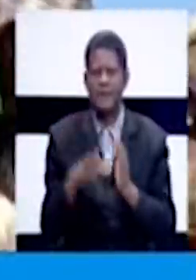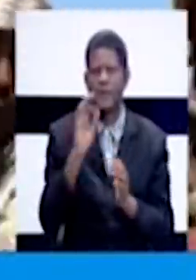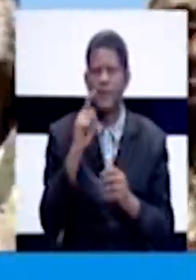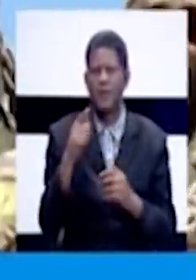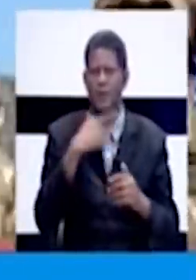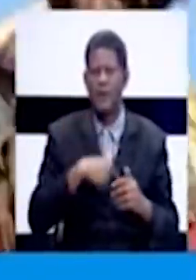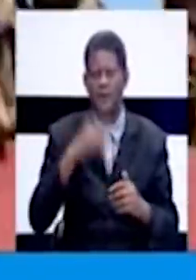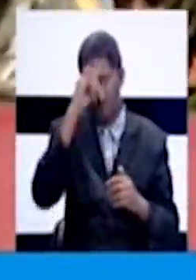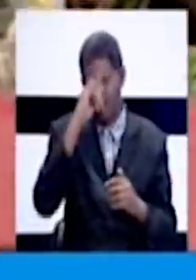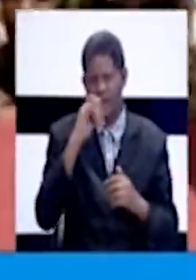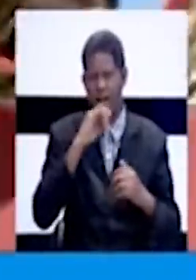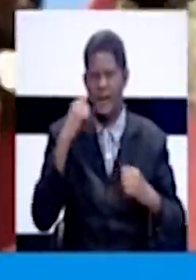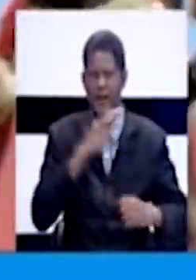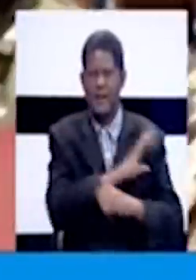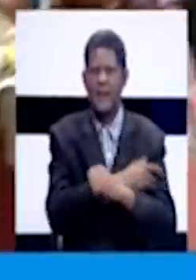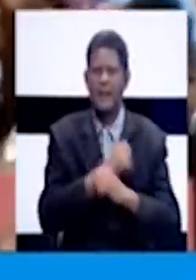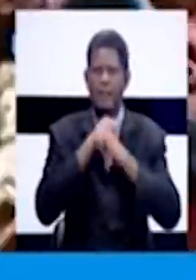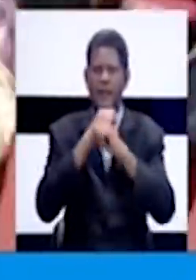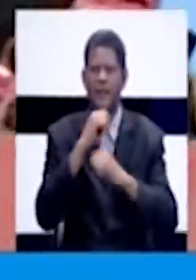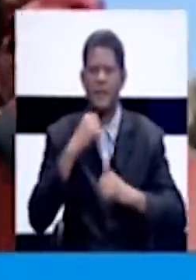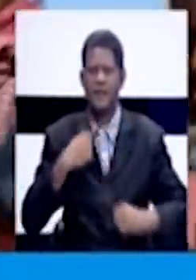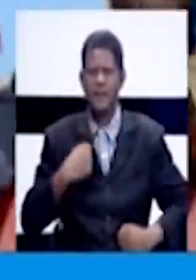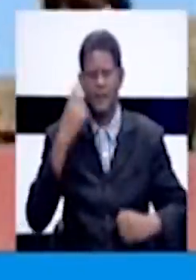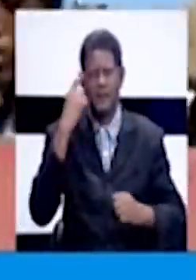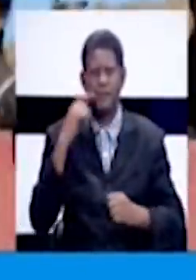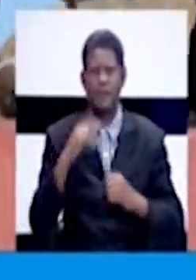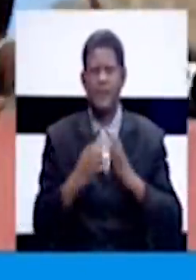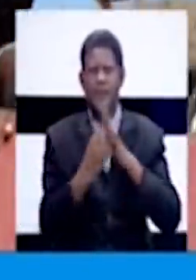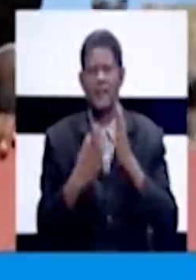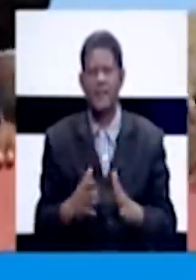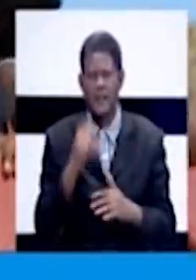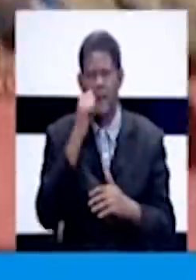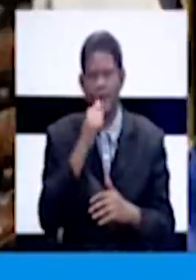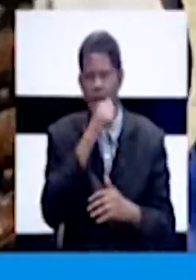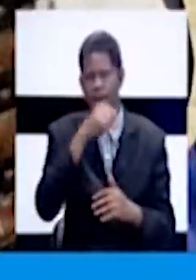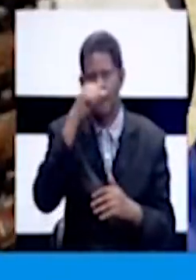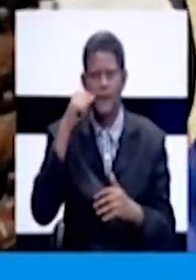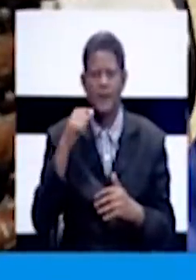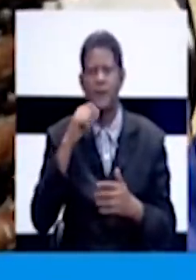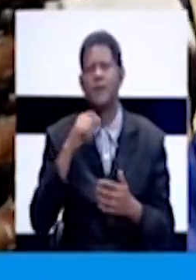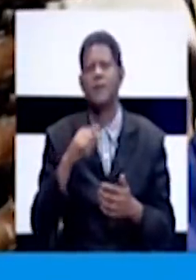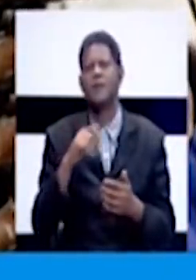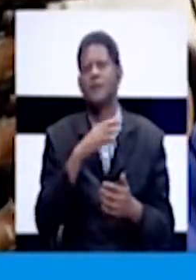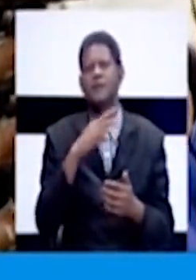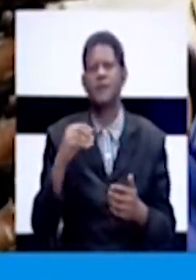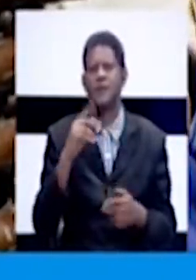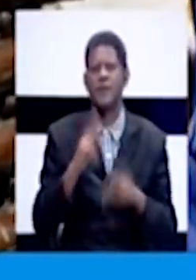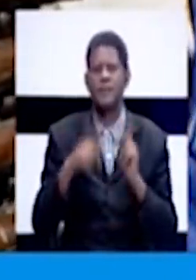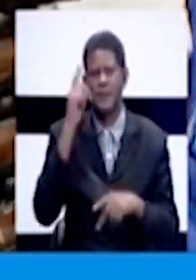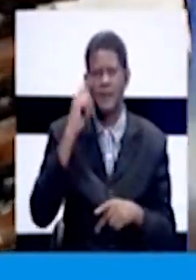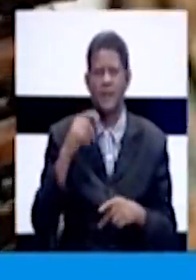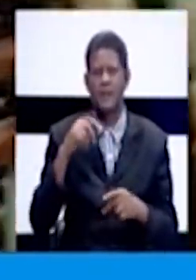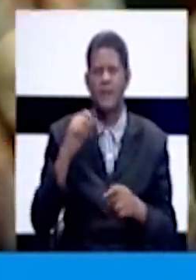እዞም ኣባላት ጅግና ሓይሊ መከላኸሊ ሰራዊት ትግራይ ነቲ ብፋሽታዊ ኣብዪ ኣሕመድን ውልቀ መላኺ እሳያስ ኣፈወርቅን ህዝቢ